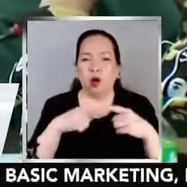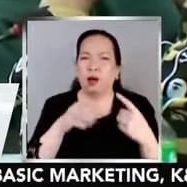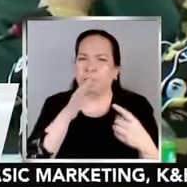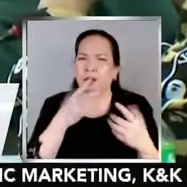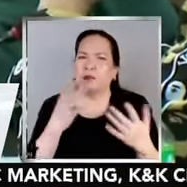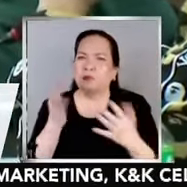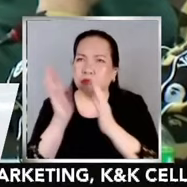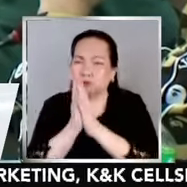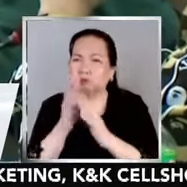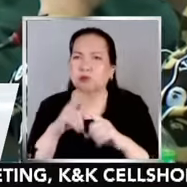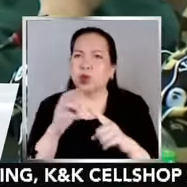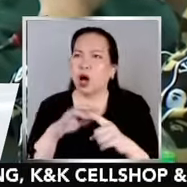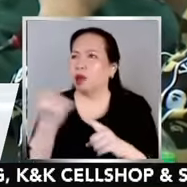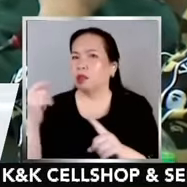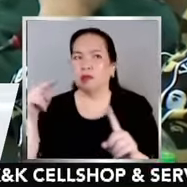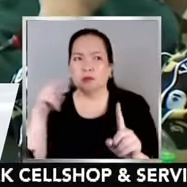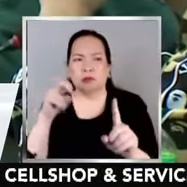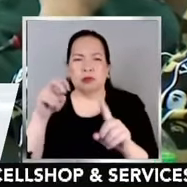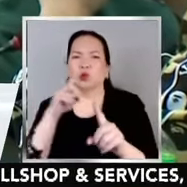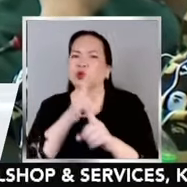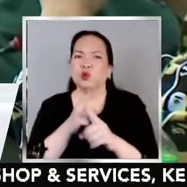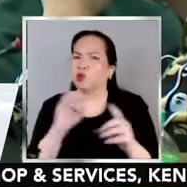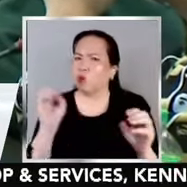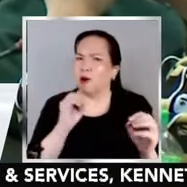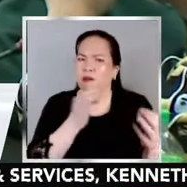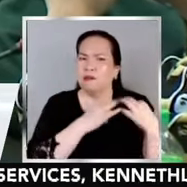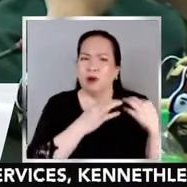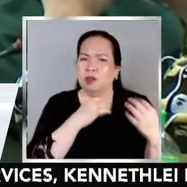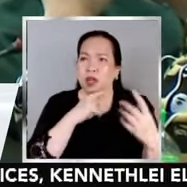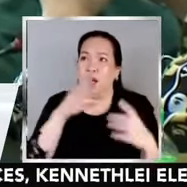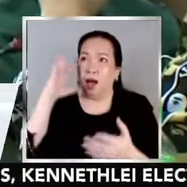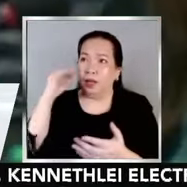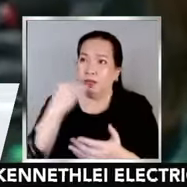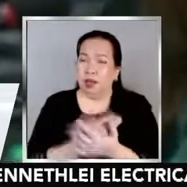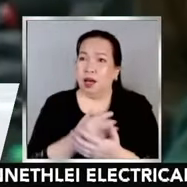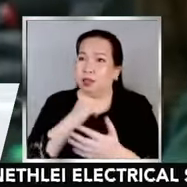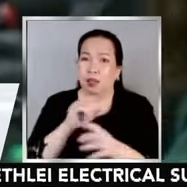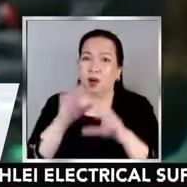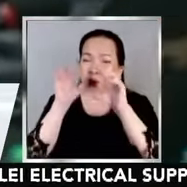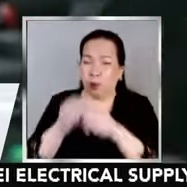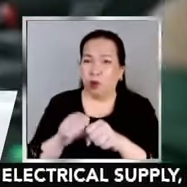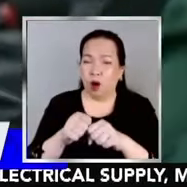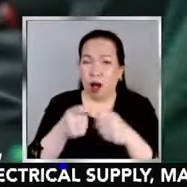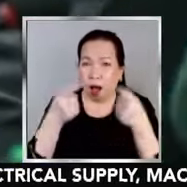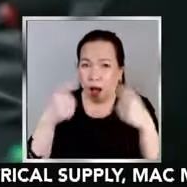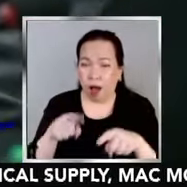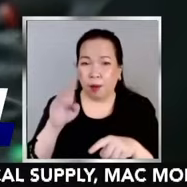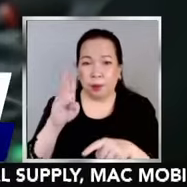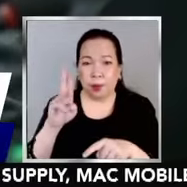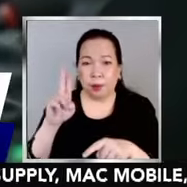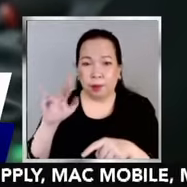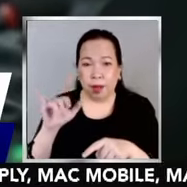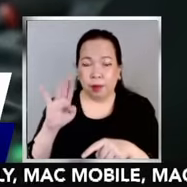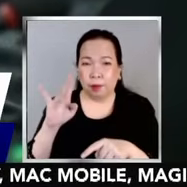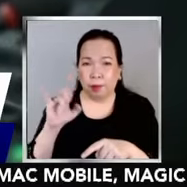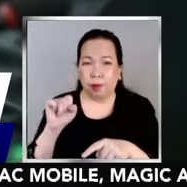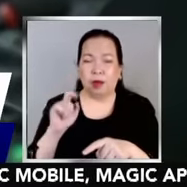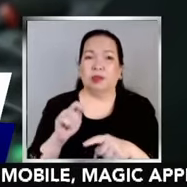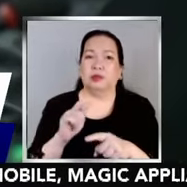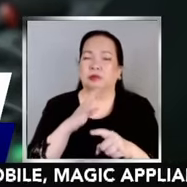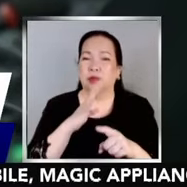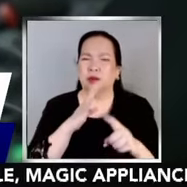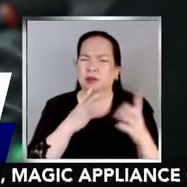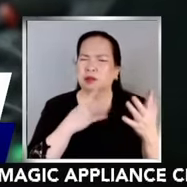dagdag na testigo na nagsabing hindi inaresto ang anak sa police operation. Malinis po ang konsensya namin. Wala pong